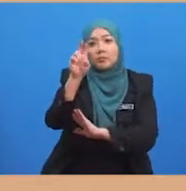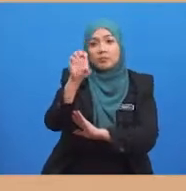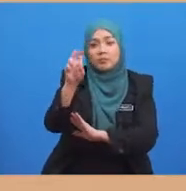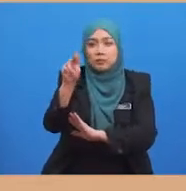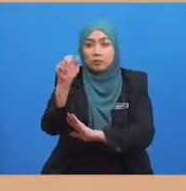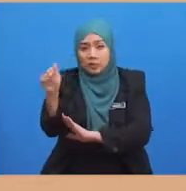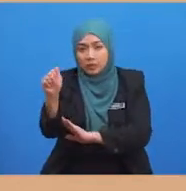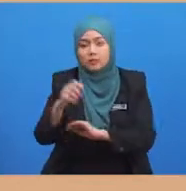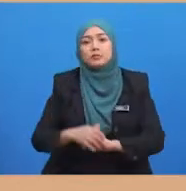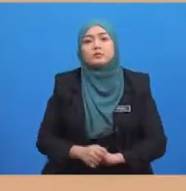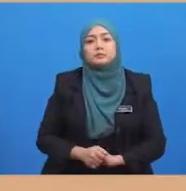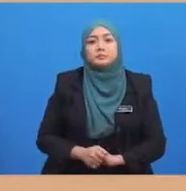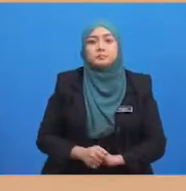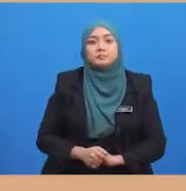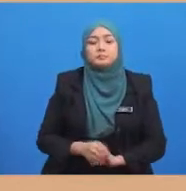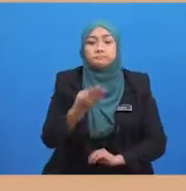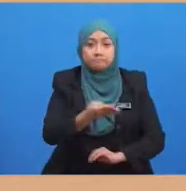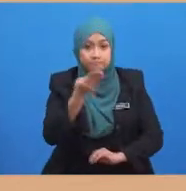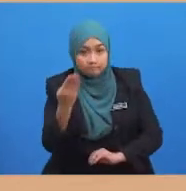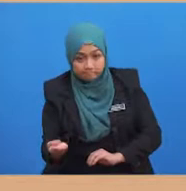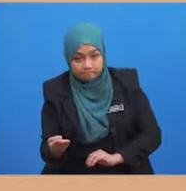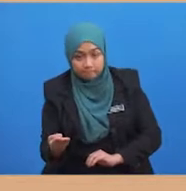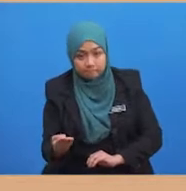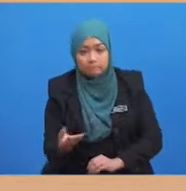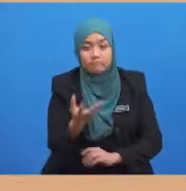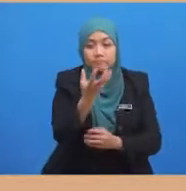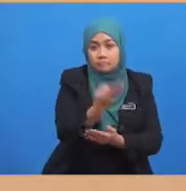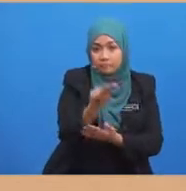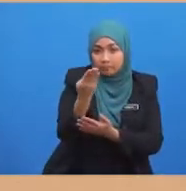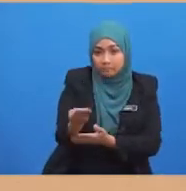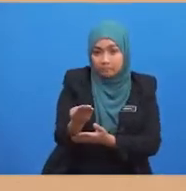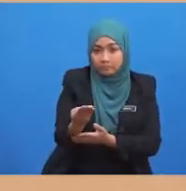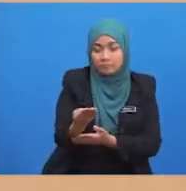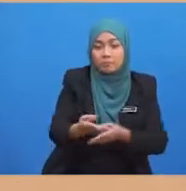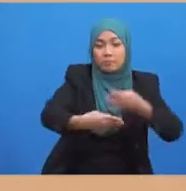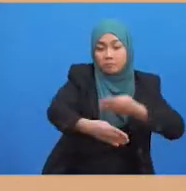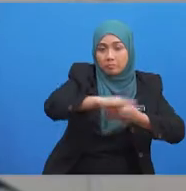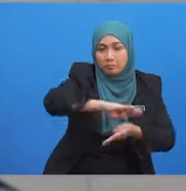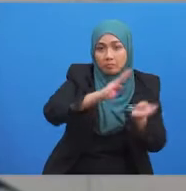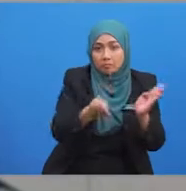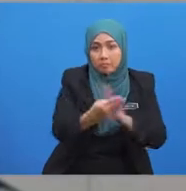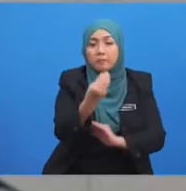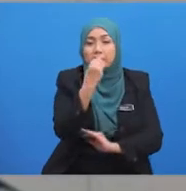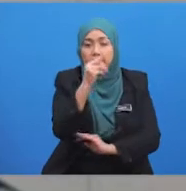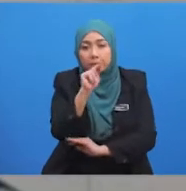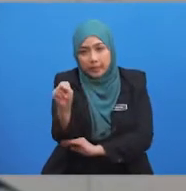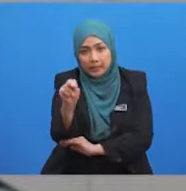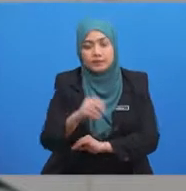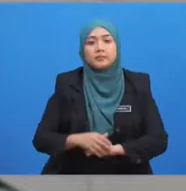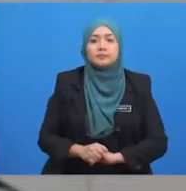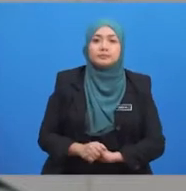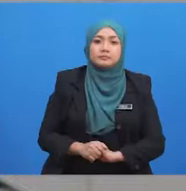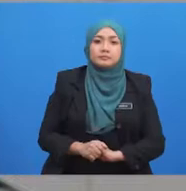daripada polistirena ialah bahan pembungkus makanan polistirin. Baiklah murid-murid